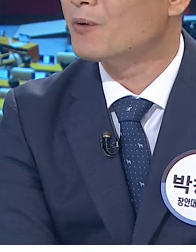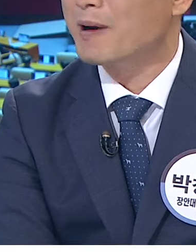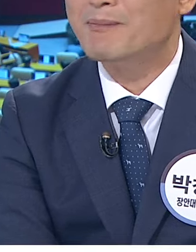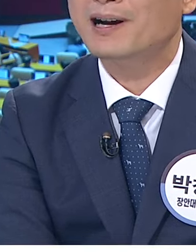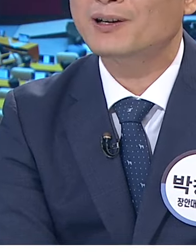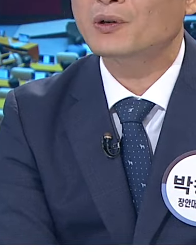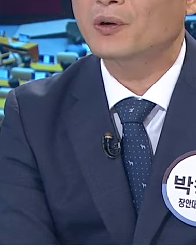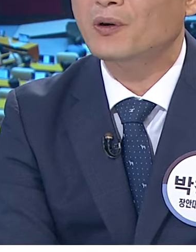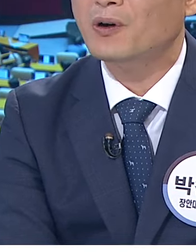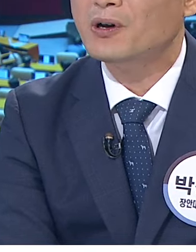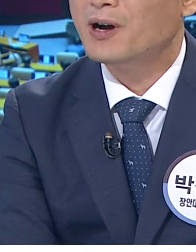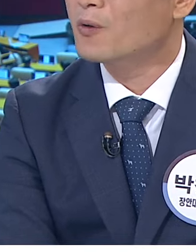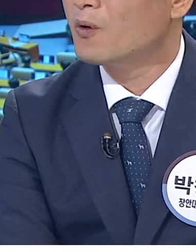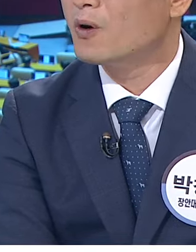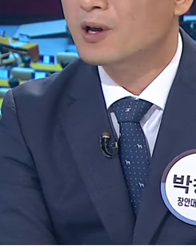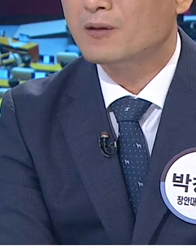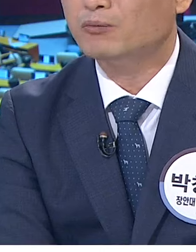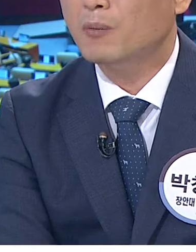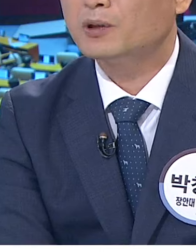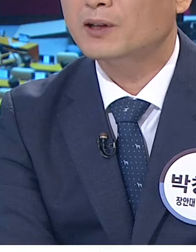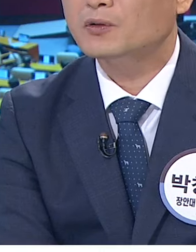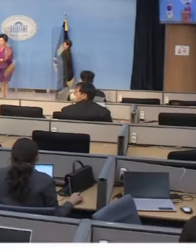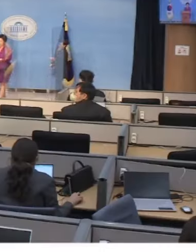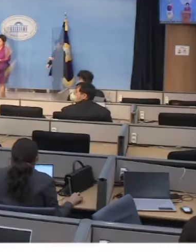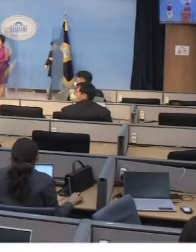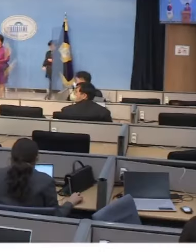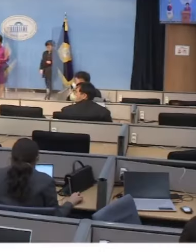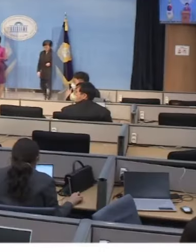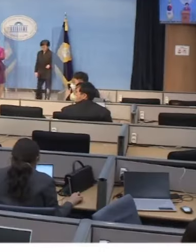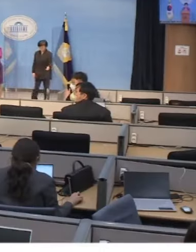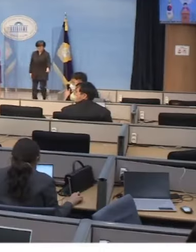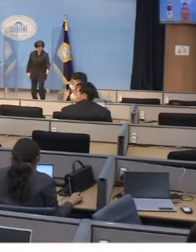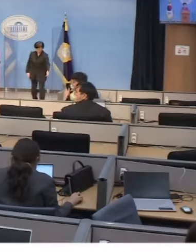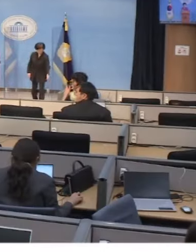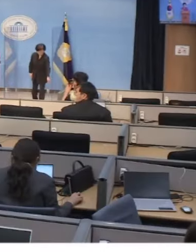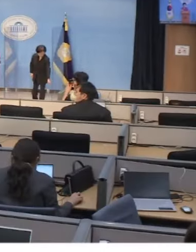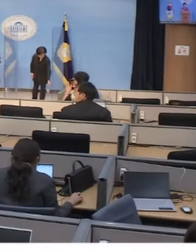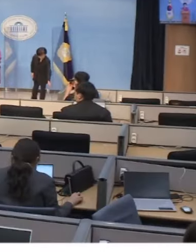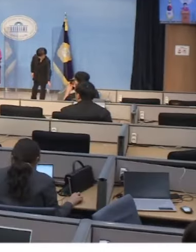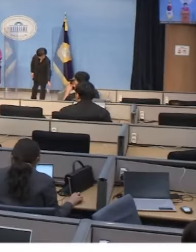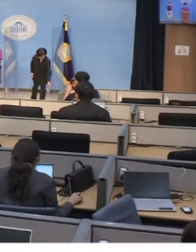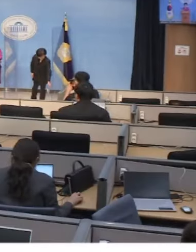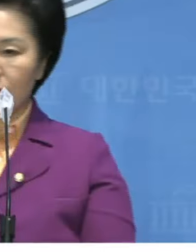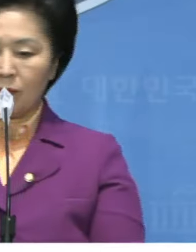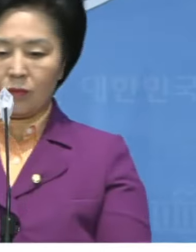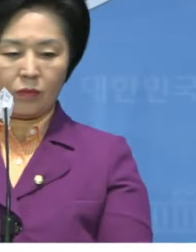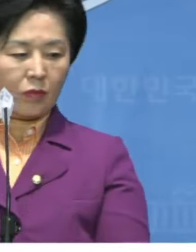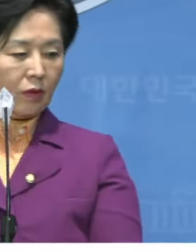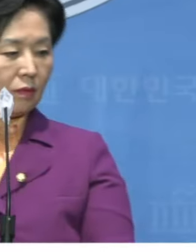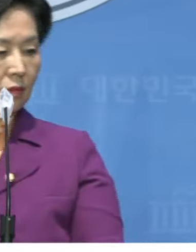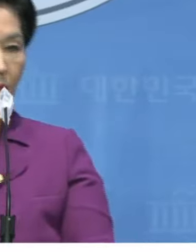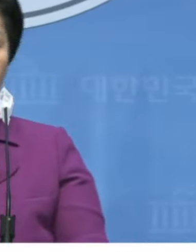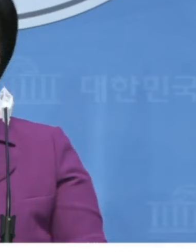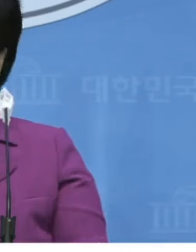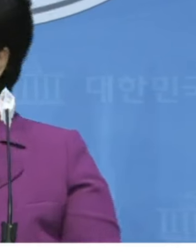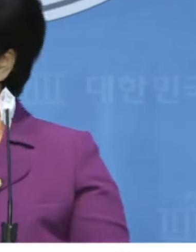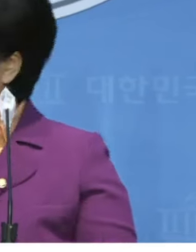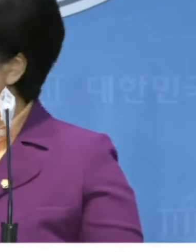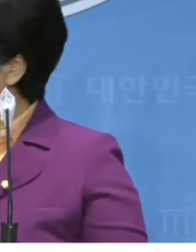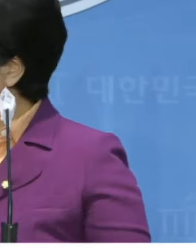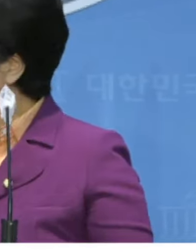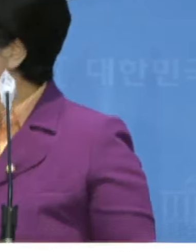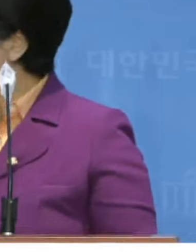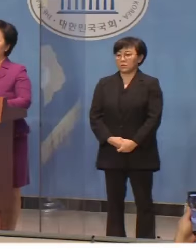치고 반말로 하고 무엇보다도 세비 반띵 이게 있을 수 있는 일입니까 누가 국회의원들에게 준